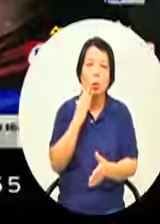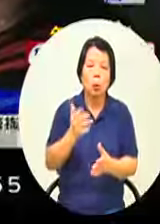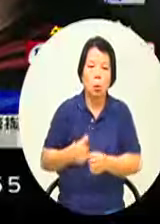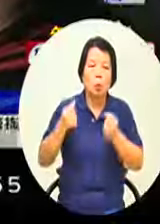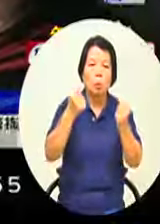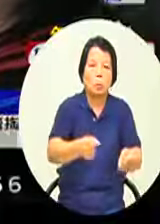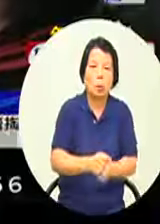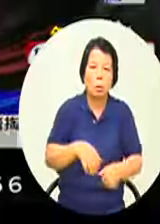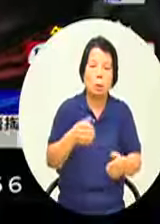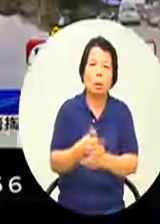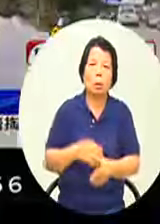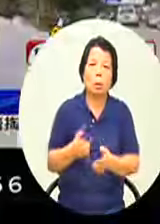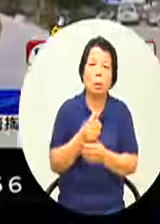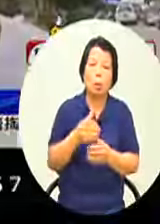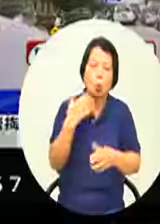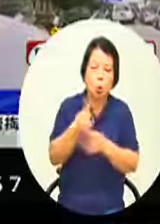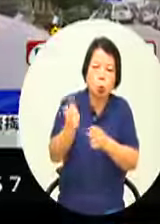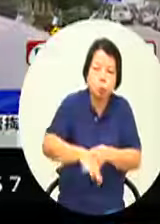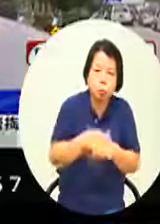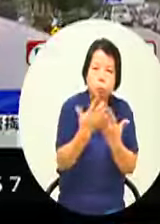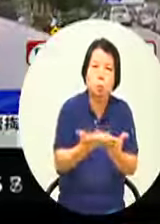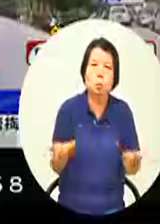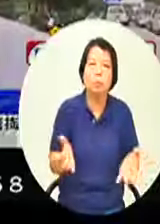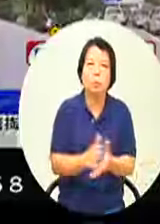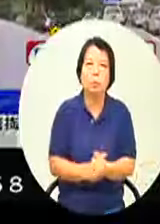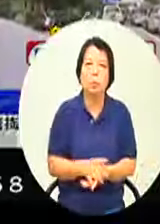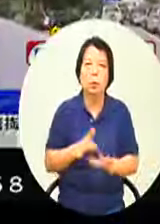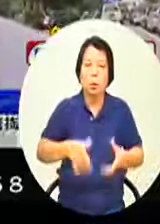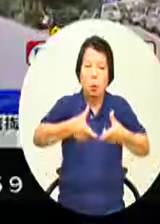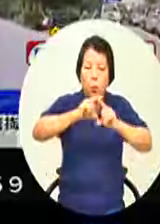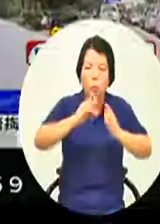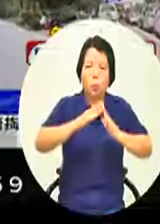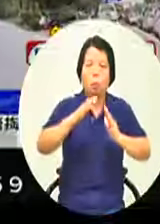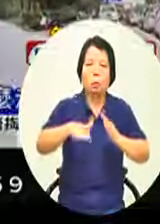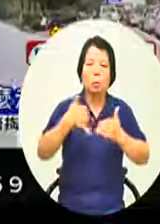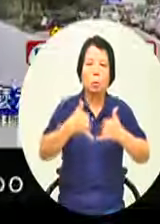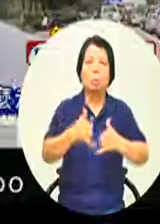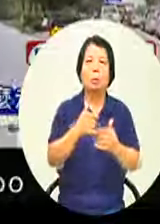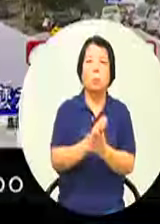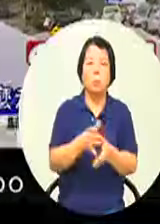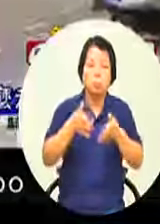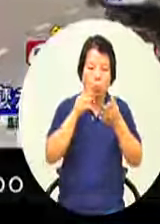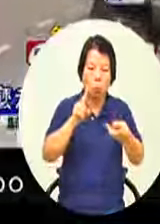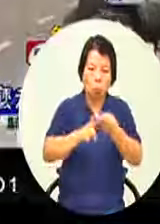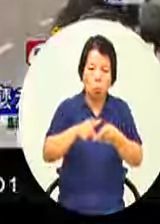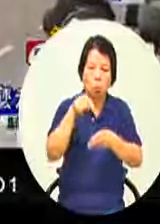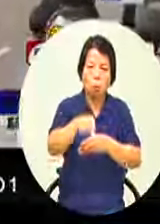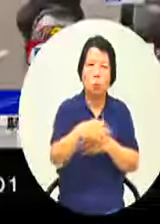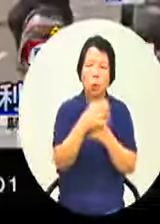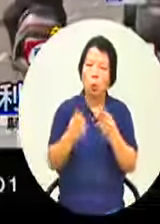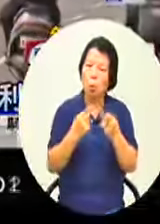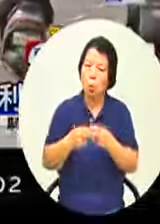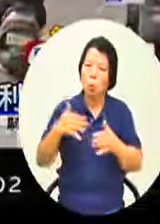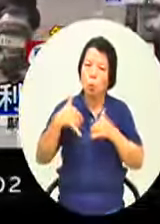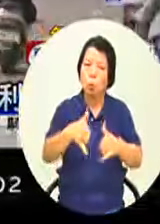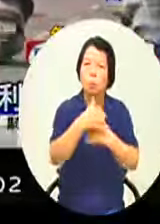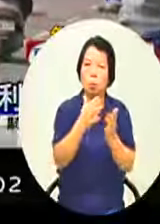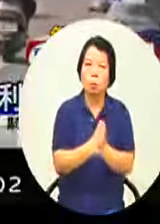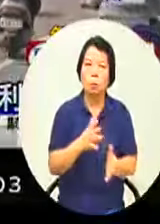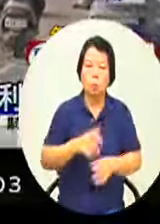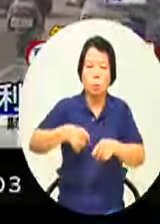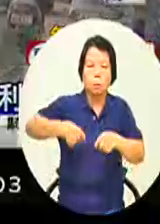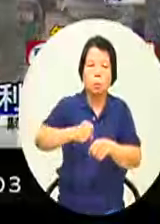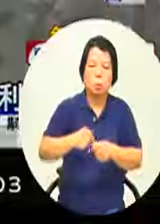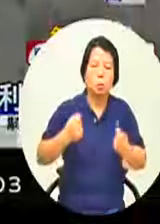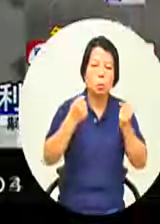耶，啊是开车拢是耶。 你驾驶拢我们回家的路啊，那我们回家的路我们不知道怎么走。 居民痛批骑车开车